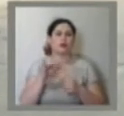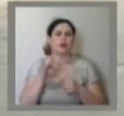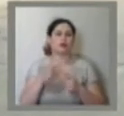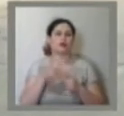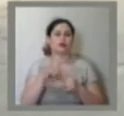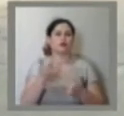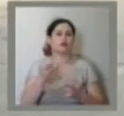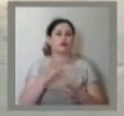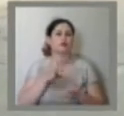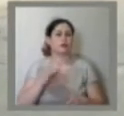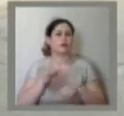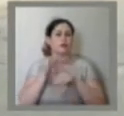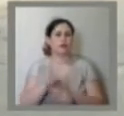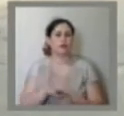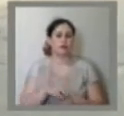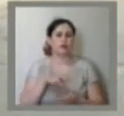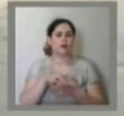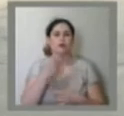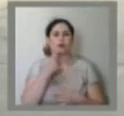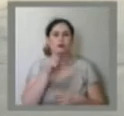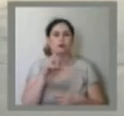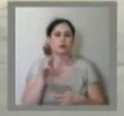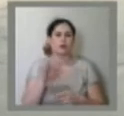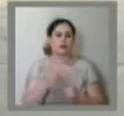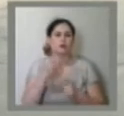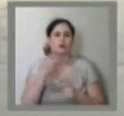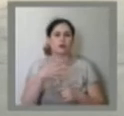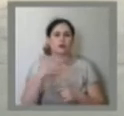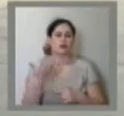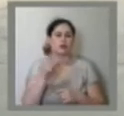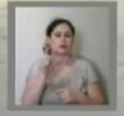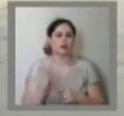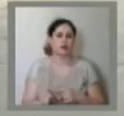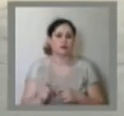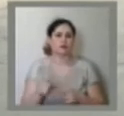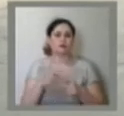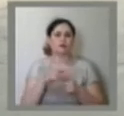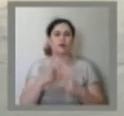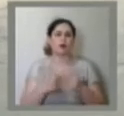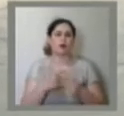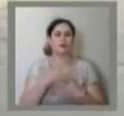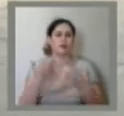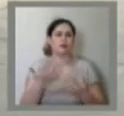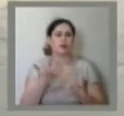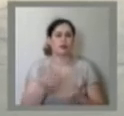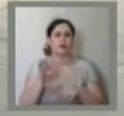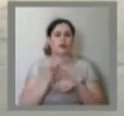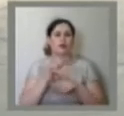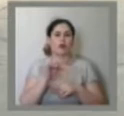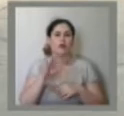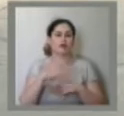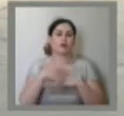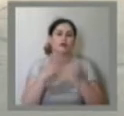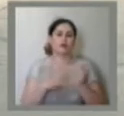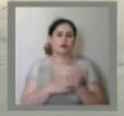мали проходити пробне ЗНО 255 абітурієнтів. Через збільшену кількість хворих на COVID-19